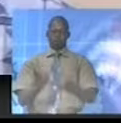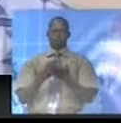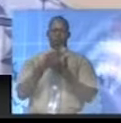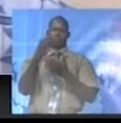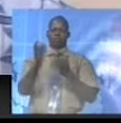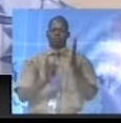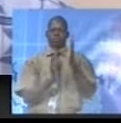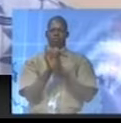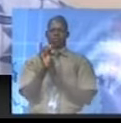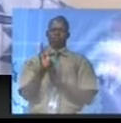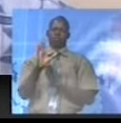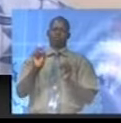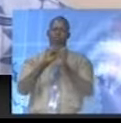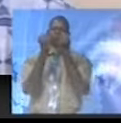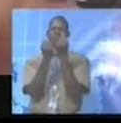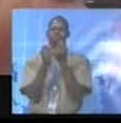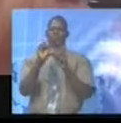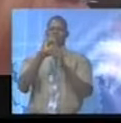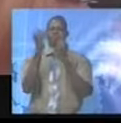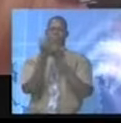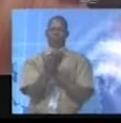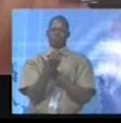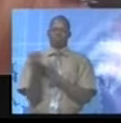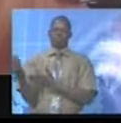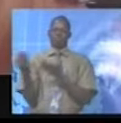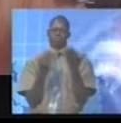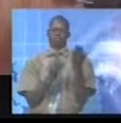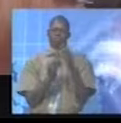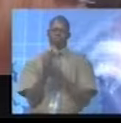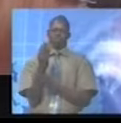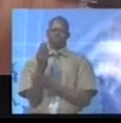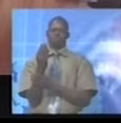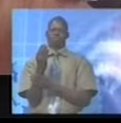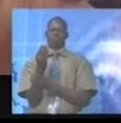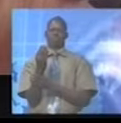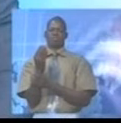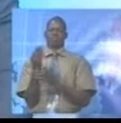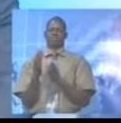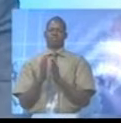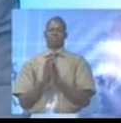le développement et les secteurs sociaux qui sont porteurs de croissance.